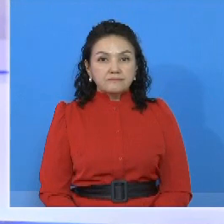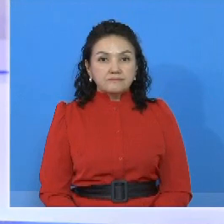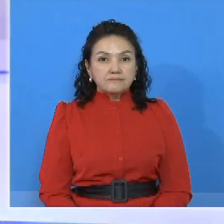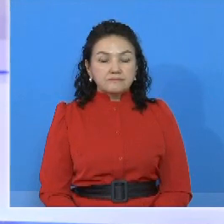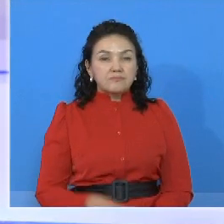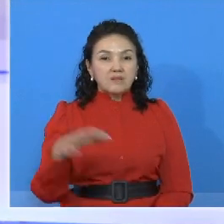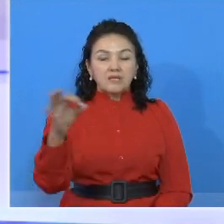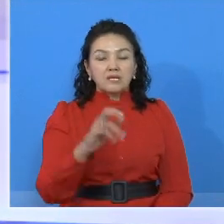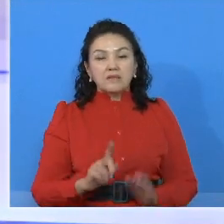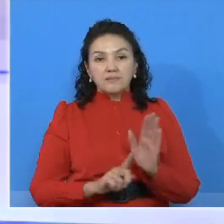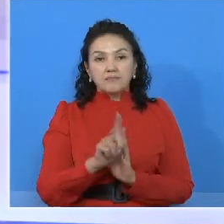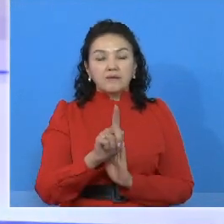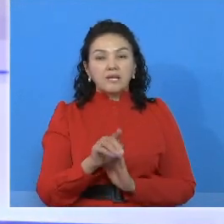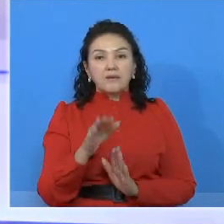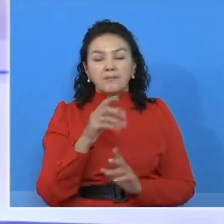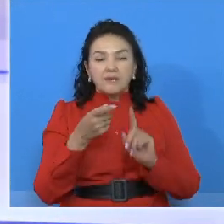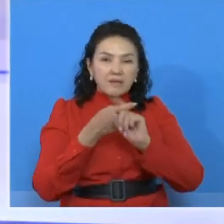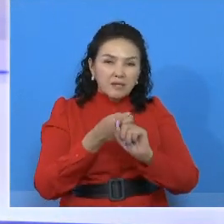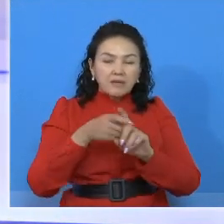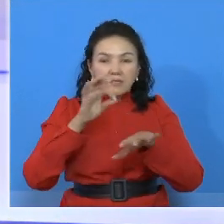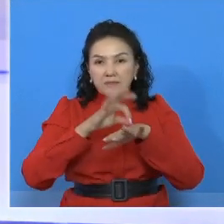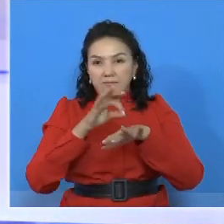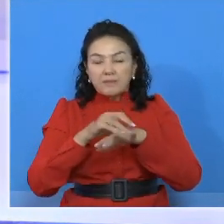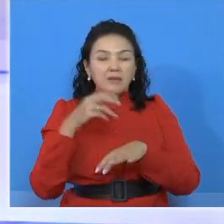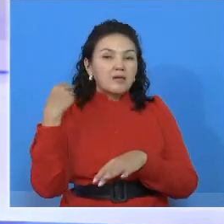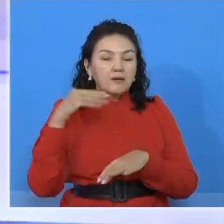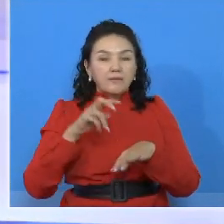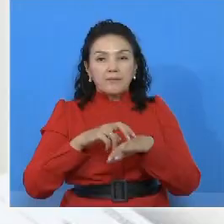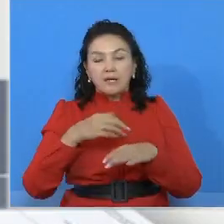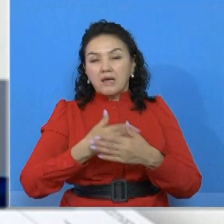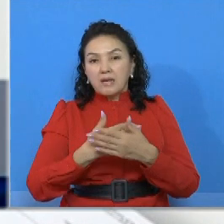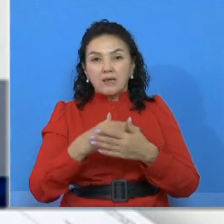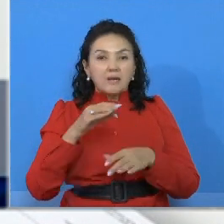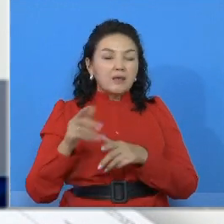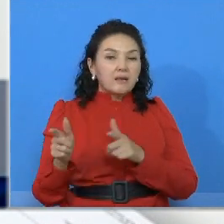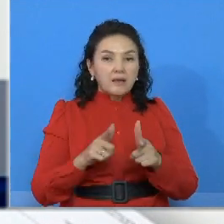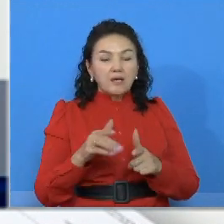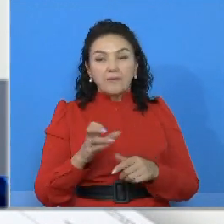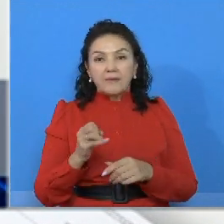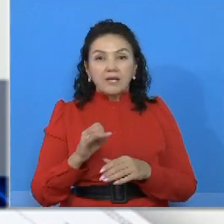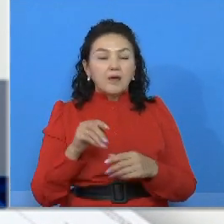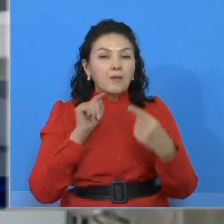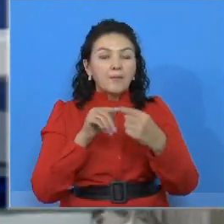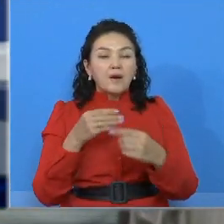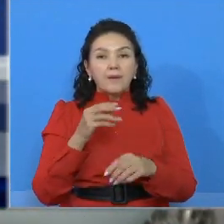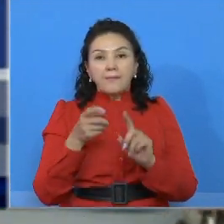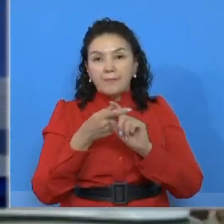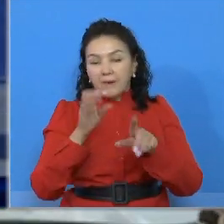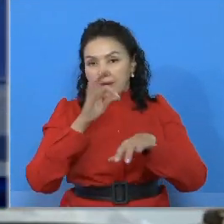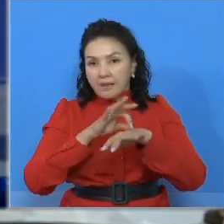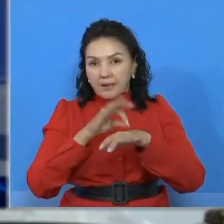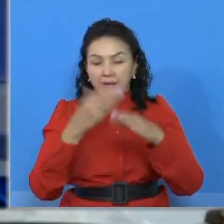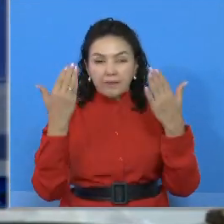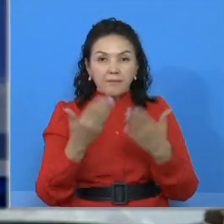в области начинается сезон гриппа актюбинские медики активно готовится вести профилактику против этого заболевания